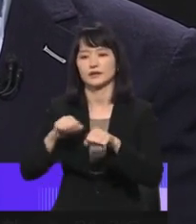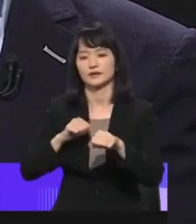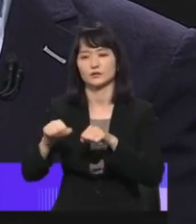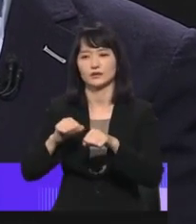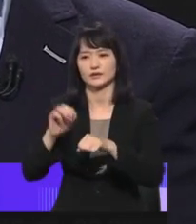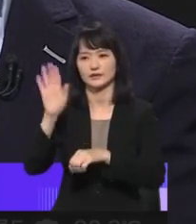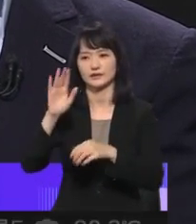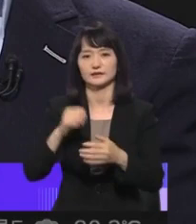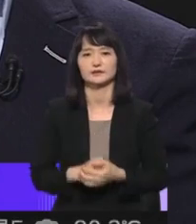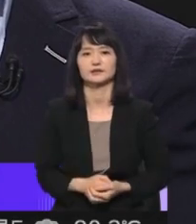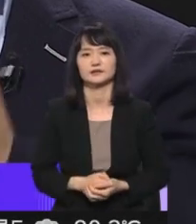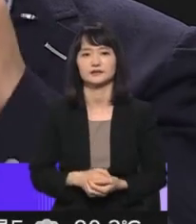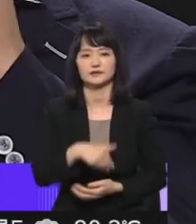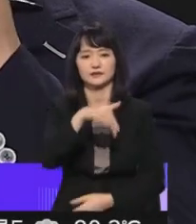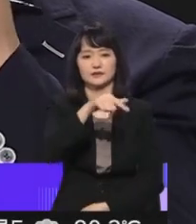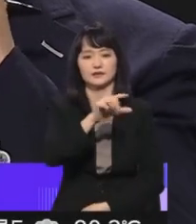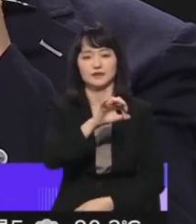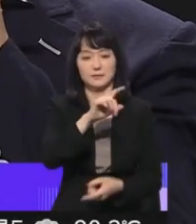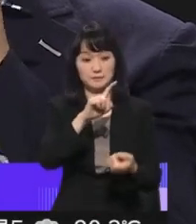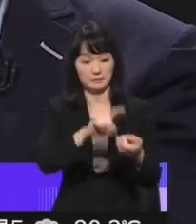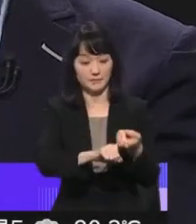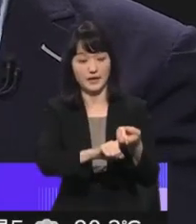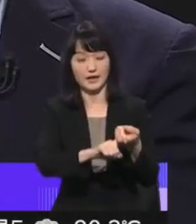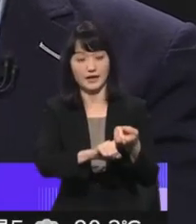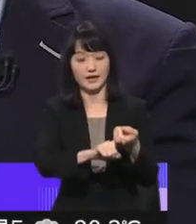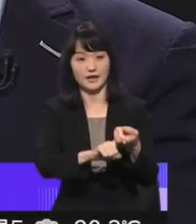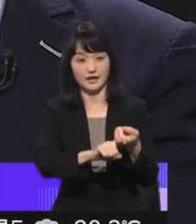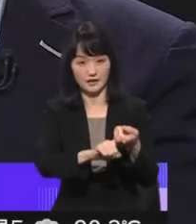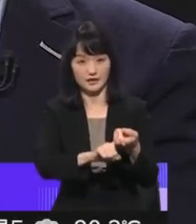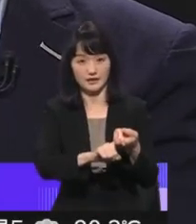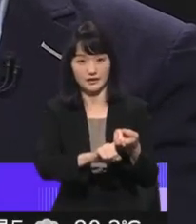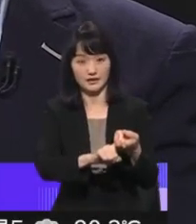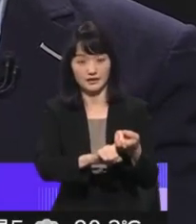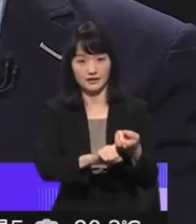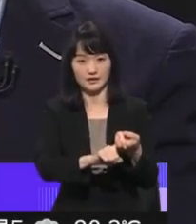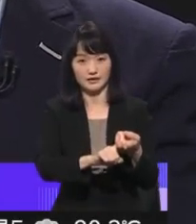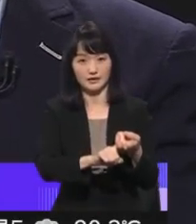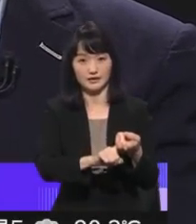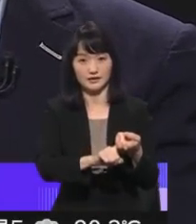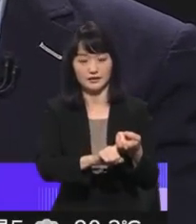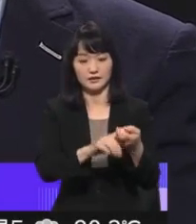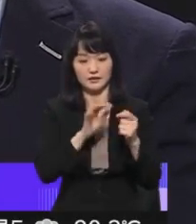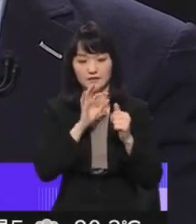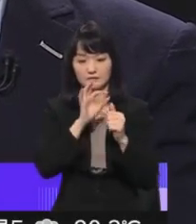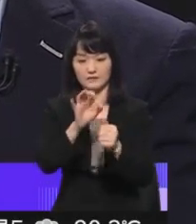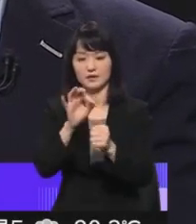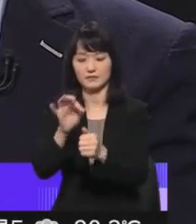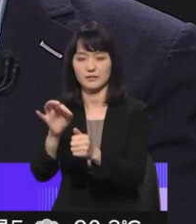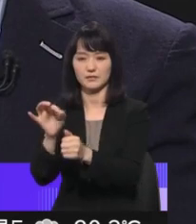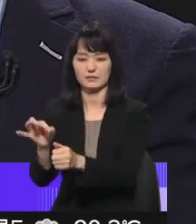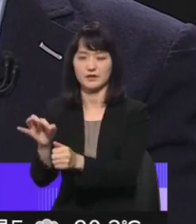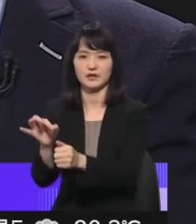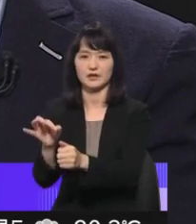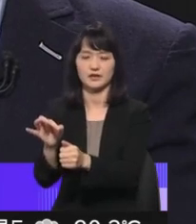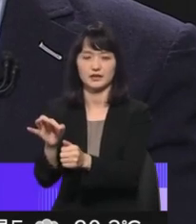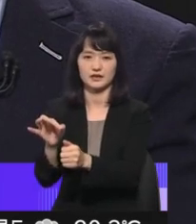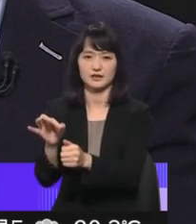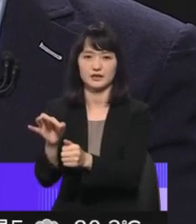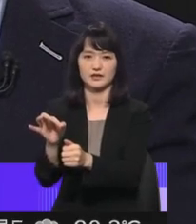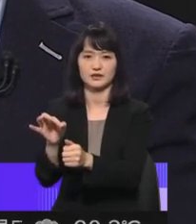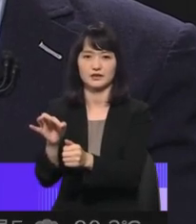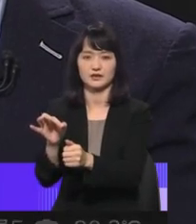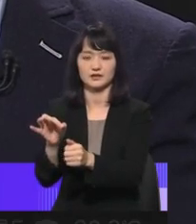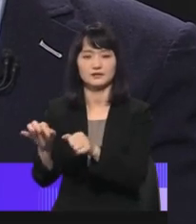도주 세우지 않겠습니다 예 사실은 지금 장조 로운 주위에서 장 좀 있고 따라서 가는 장애 관들이 지금 앞에 나서서 지금 중진 존박 혼자 그러잖아요